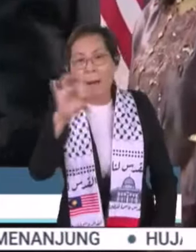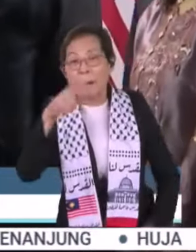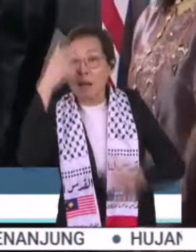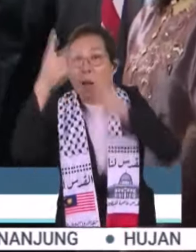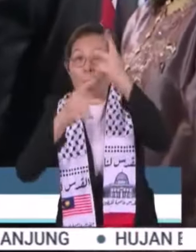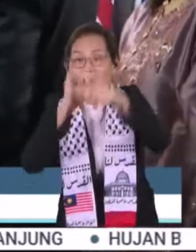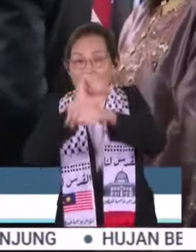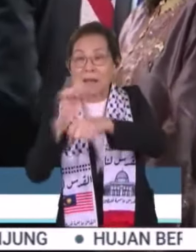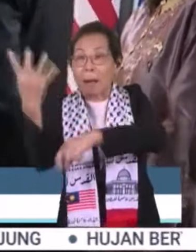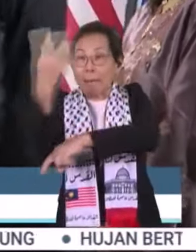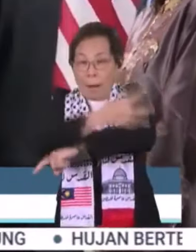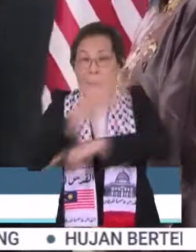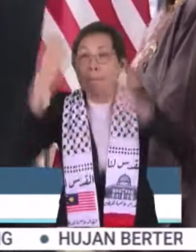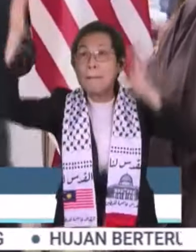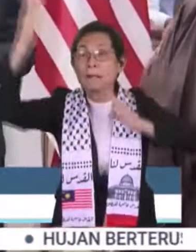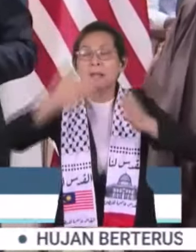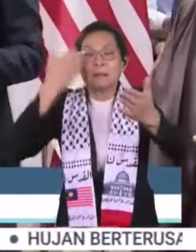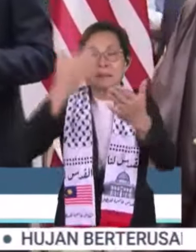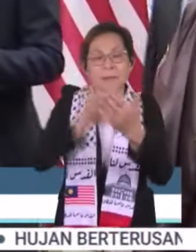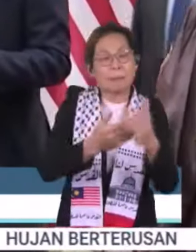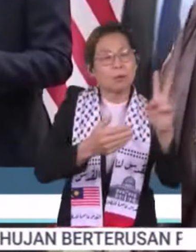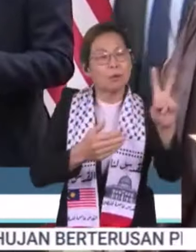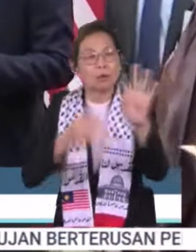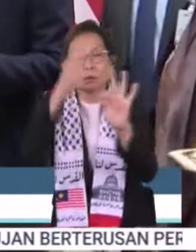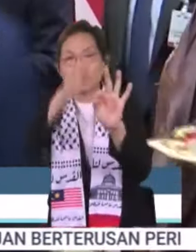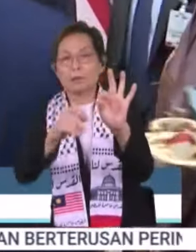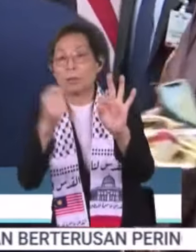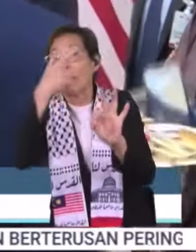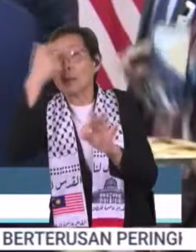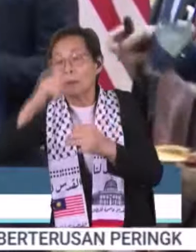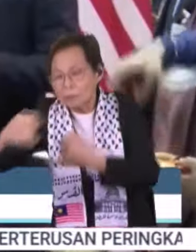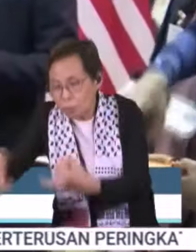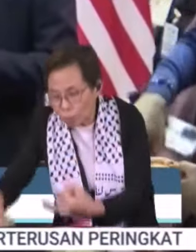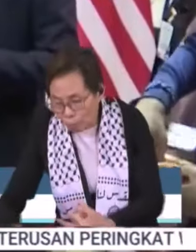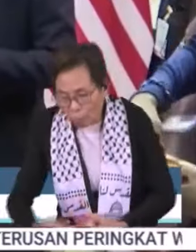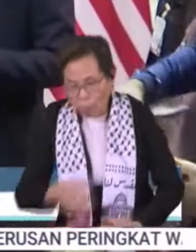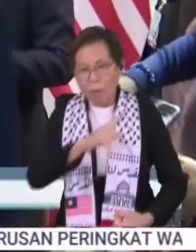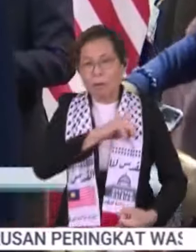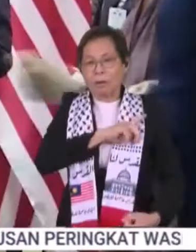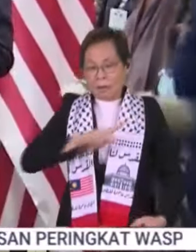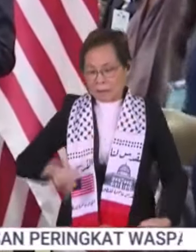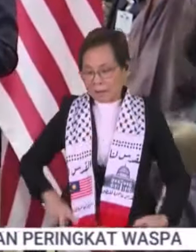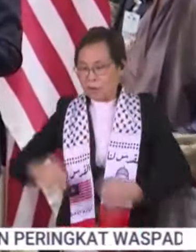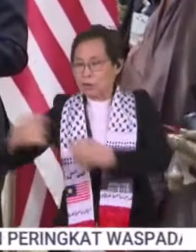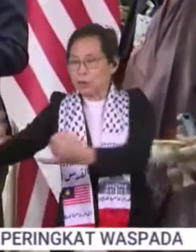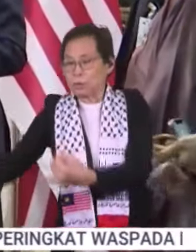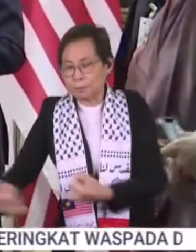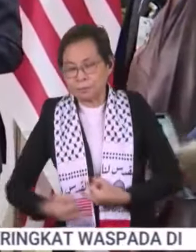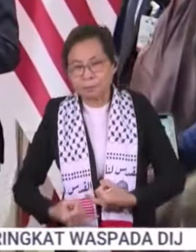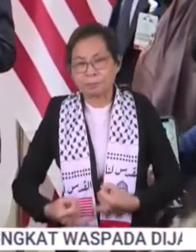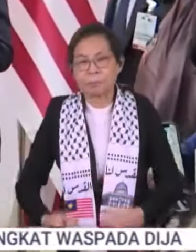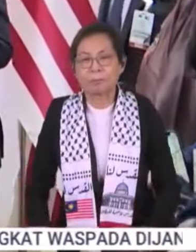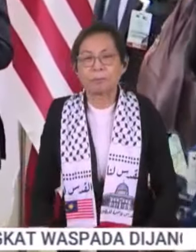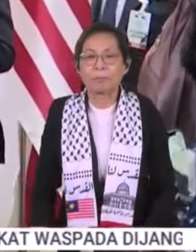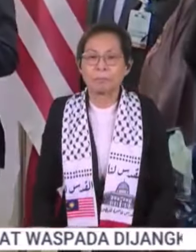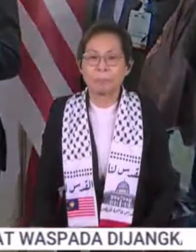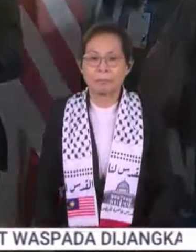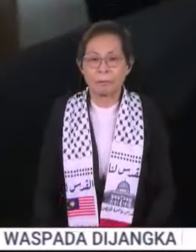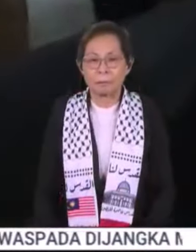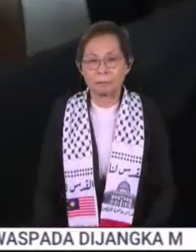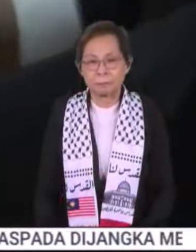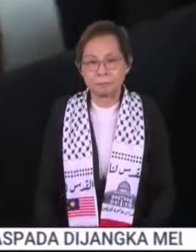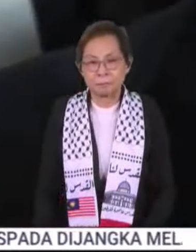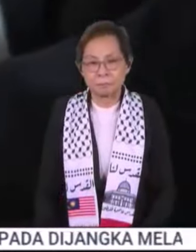lawatan kerja 4 hari ke Malaysia sehingga 29 November atas jemputan seri Paduka Baginda yang di-pertuan agong alsultan Abdullah riayatuddin